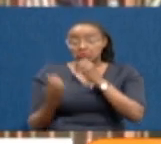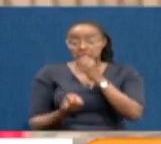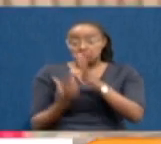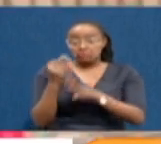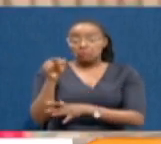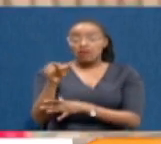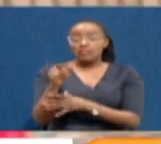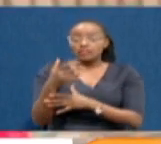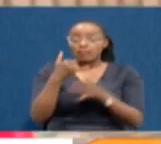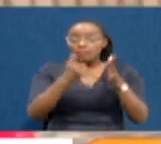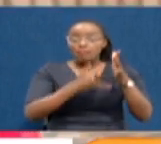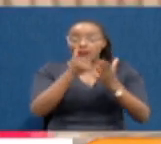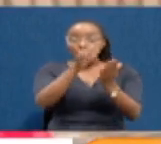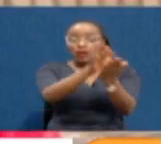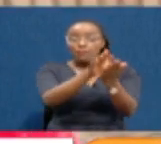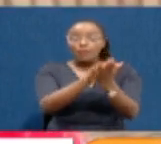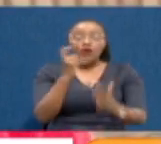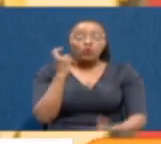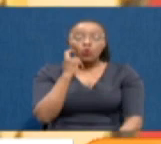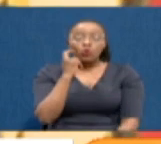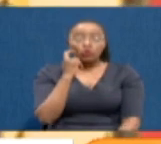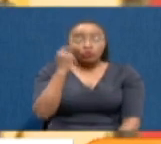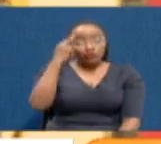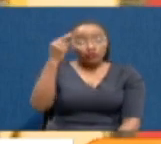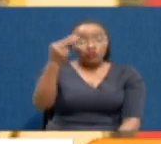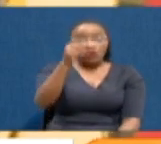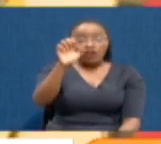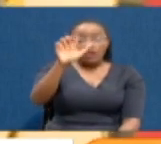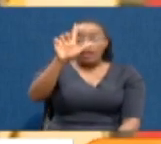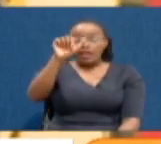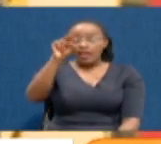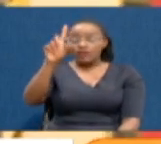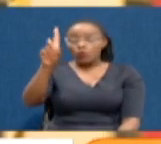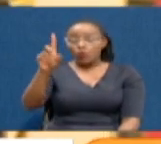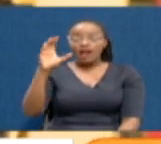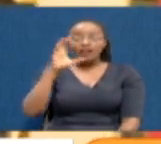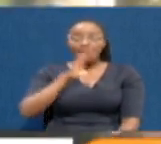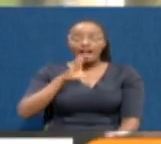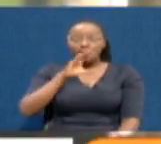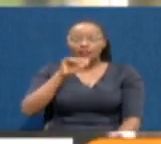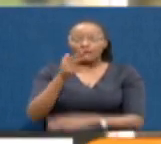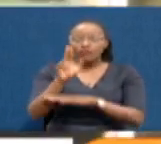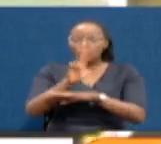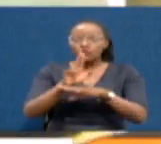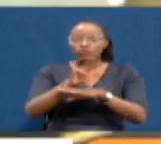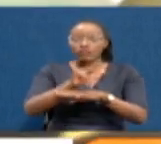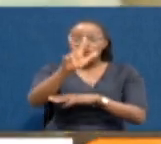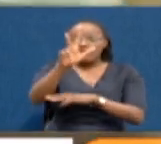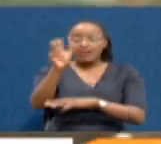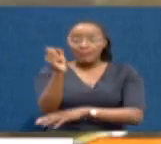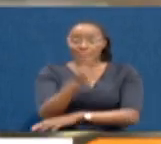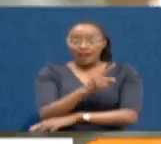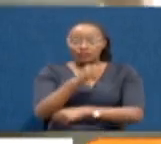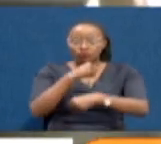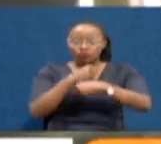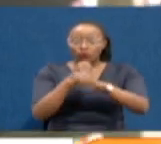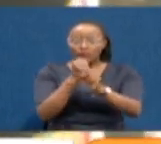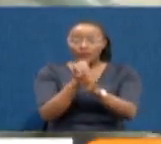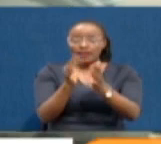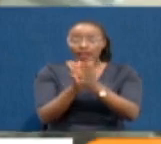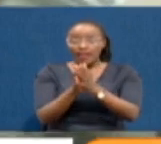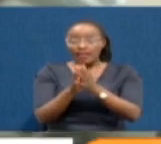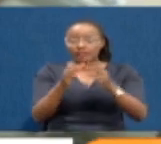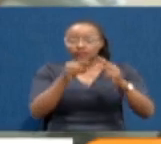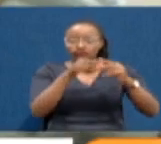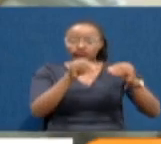Mashine hii iliyowekwa katika duka la Helen Oluoch, mmoja wa wateja wa Omondi, ilichukua muda wa miezi mitatu kutengeza na